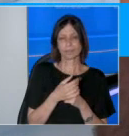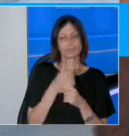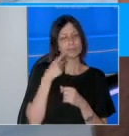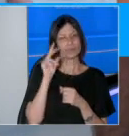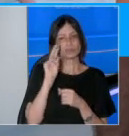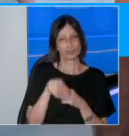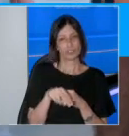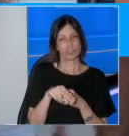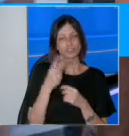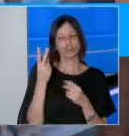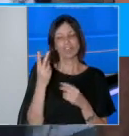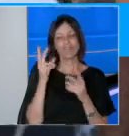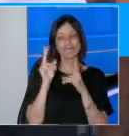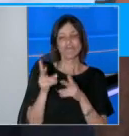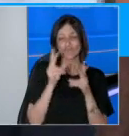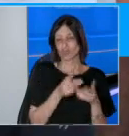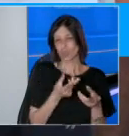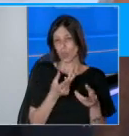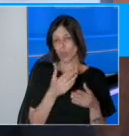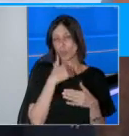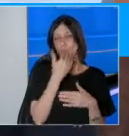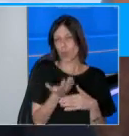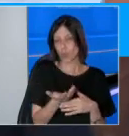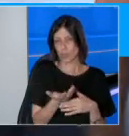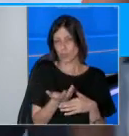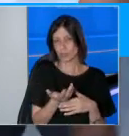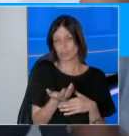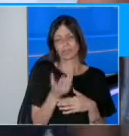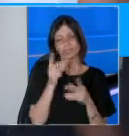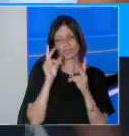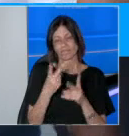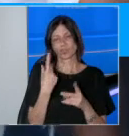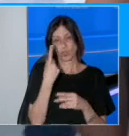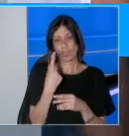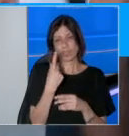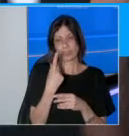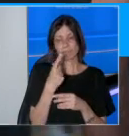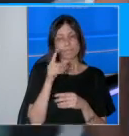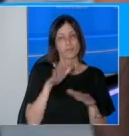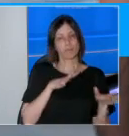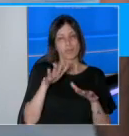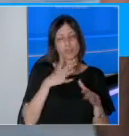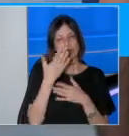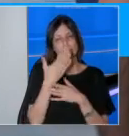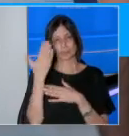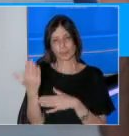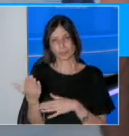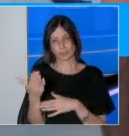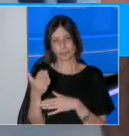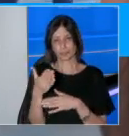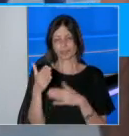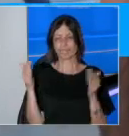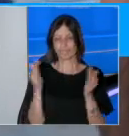וכשיש לנו שתי אופציות גרועות, אופציה אחת, ממשלת ימין